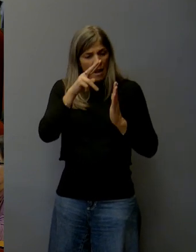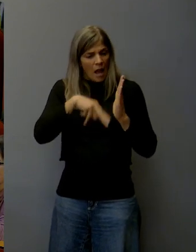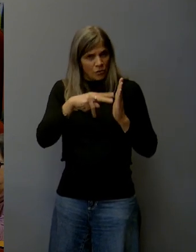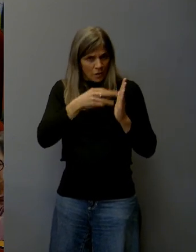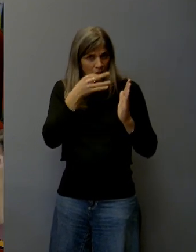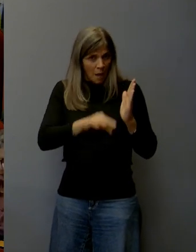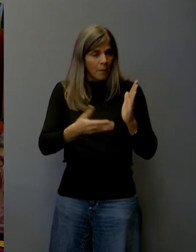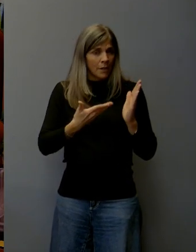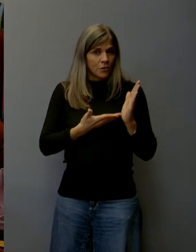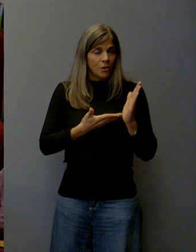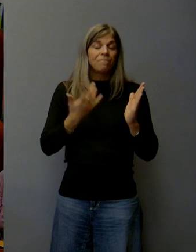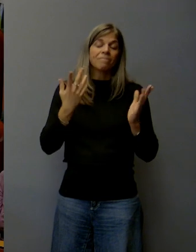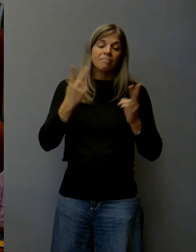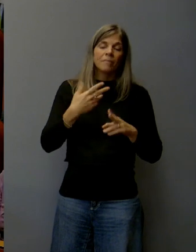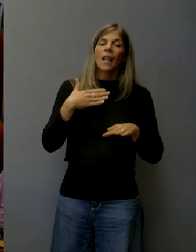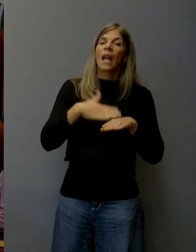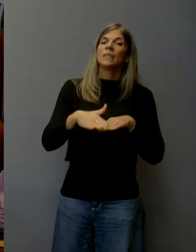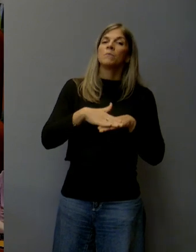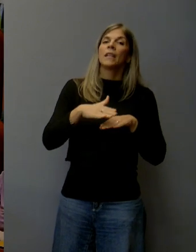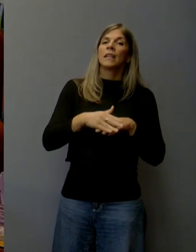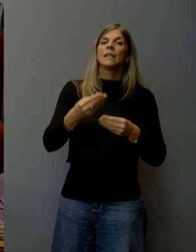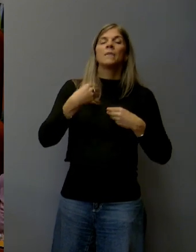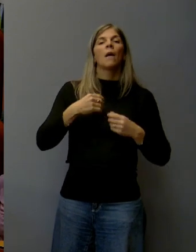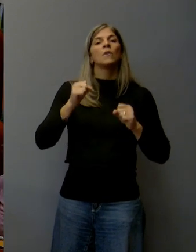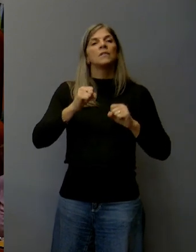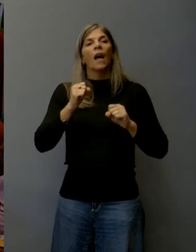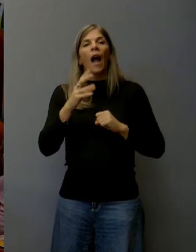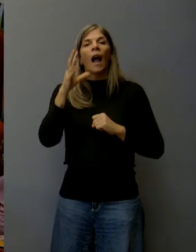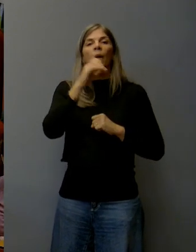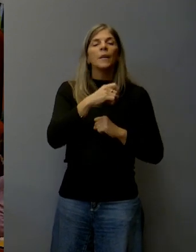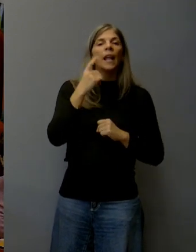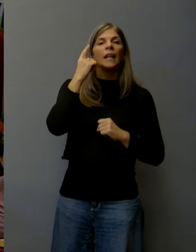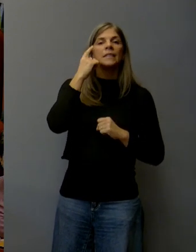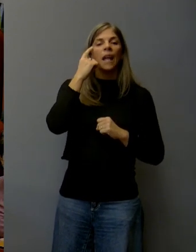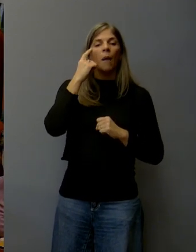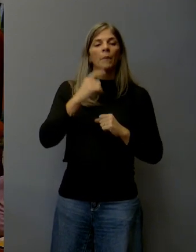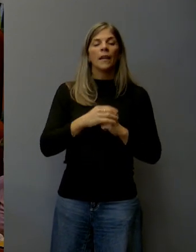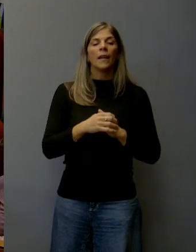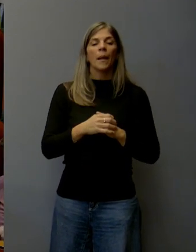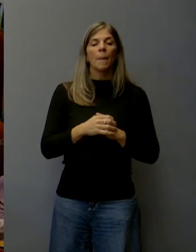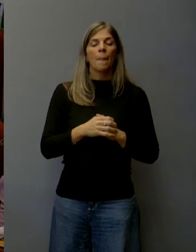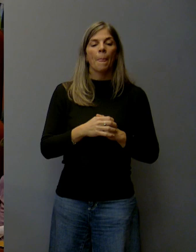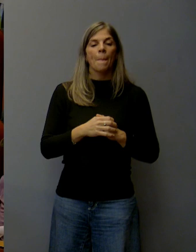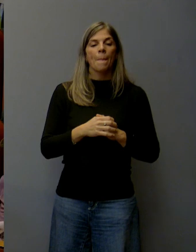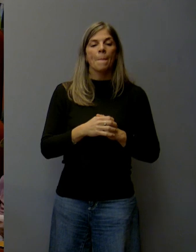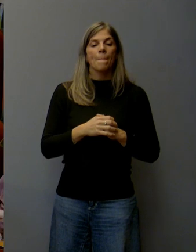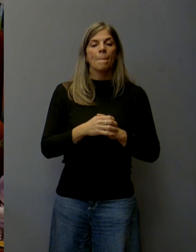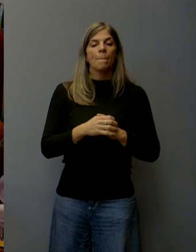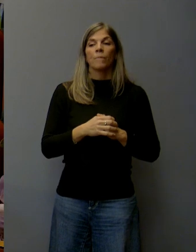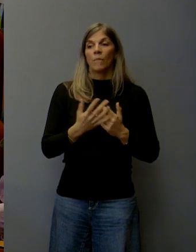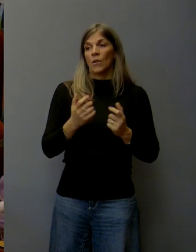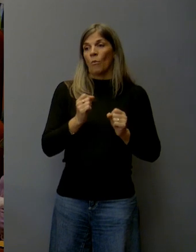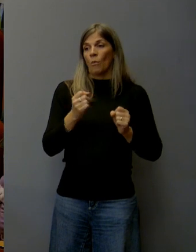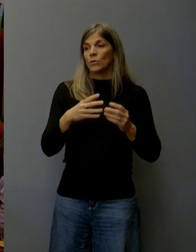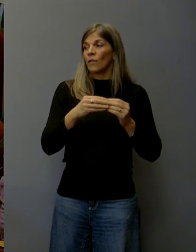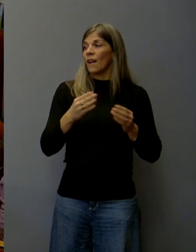mi consente di capire e sapere E su questo non posso garantire di fare corsi serali